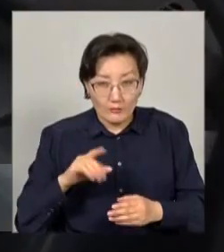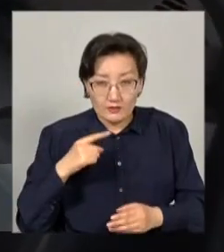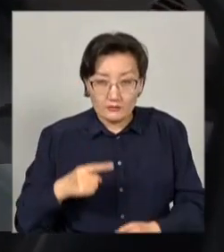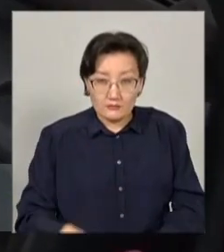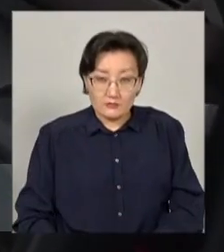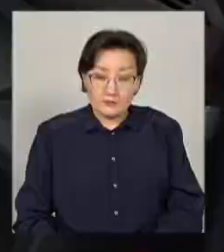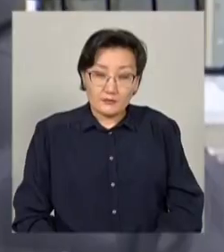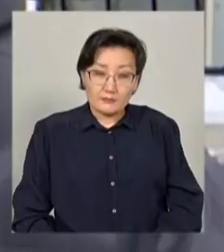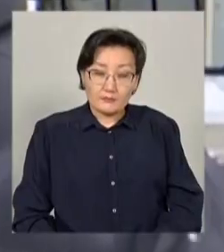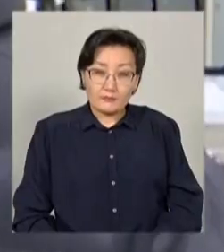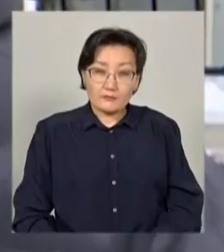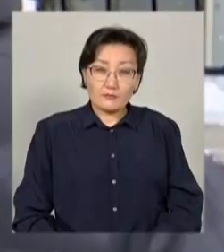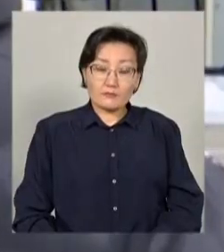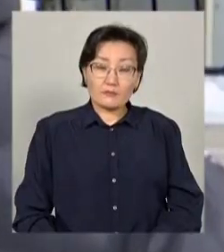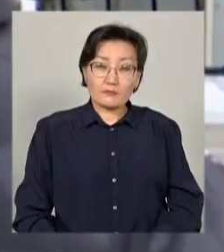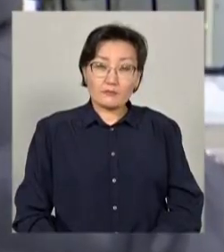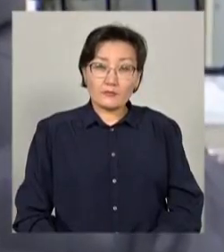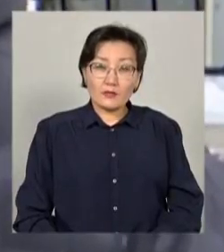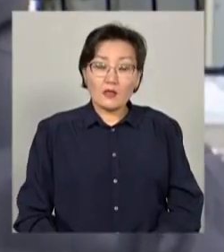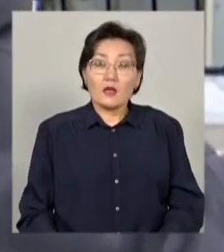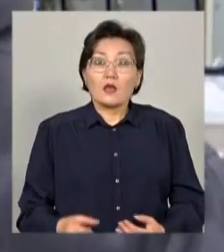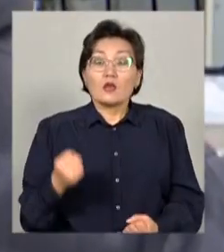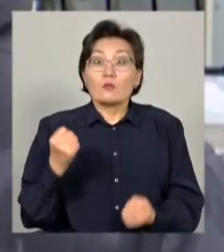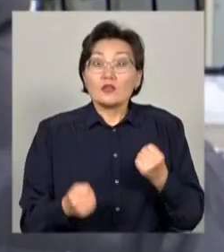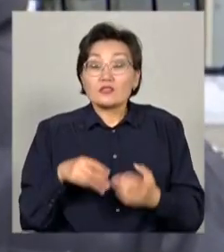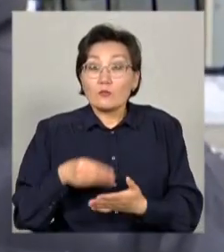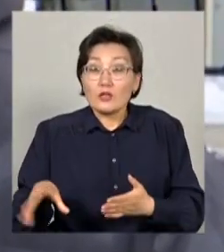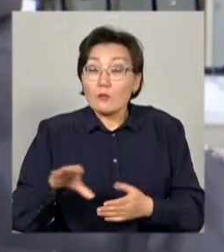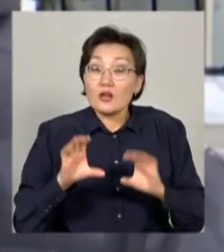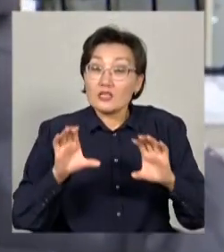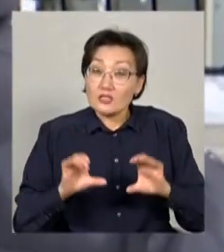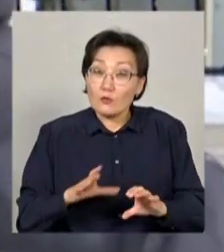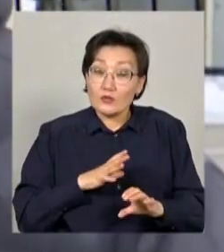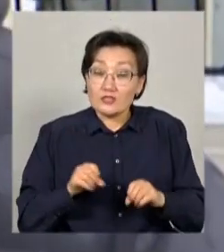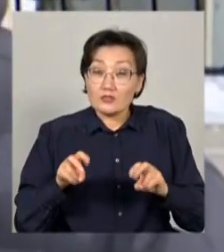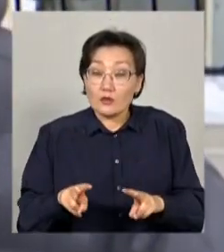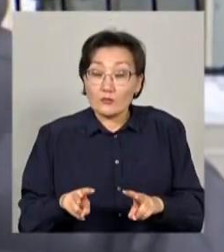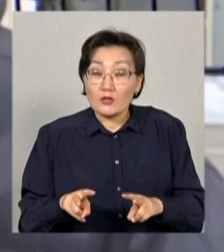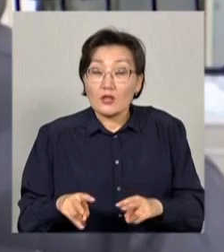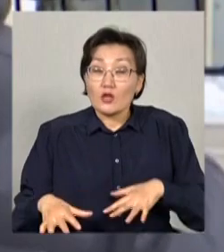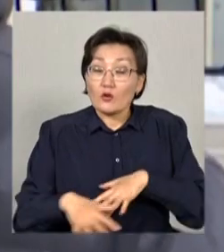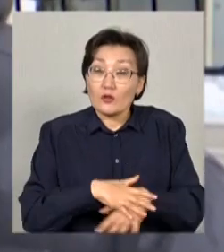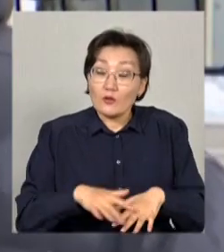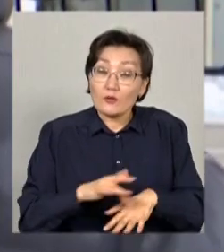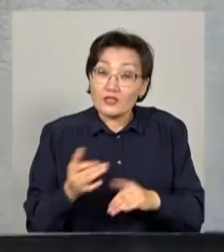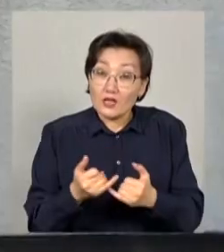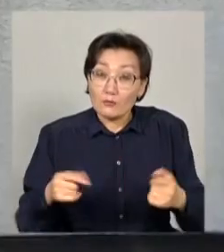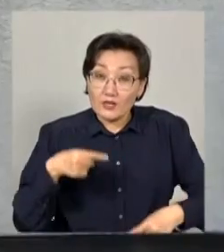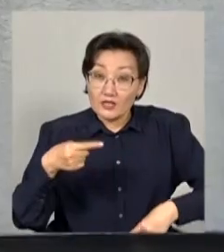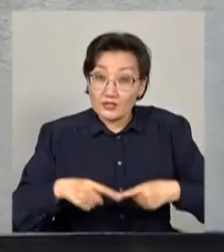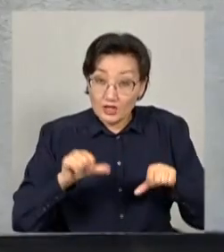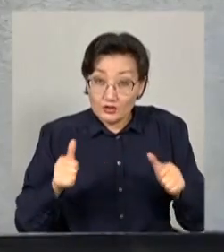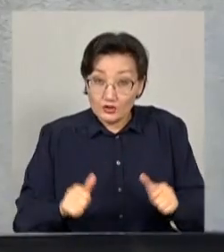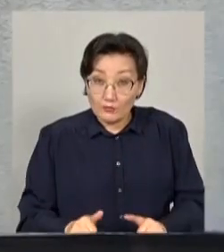екен. Формул 75 сом. Мүлікті алған кезде бәрі заңды түрде болды. Арнайы халыққа қызмет көрсету орталығы арқылы